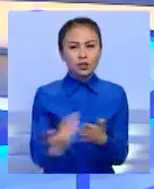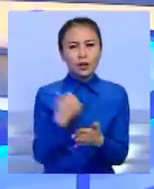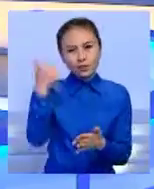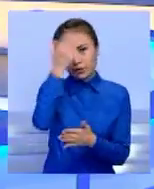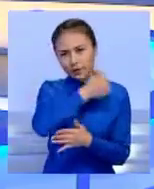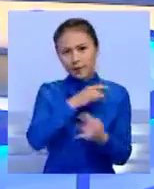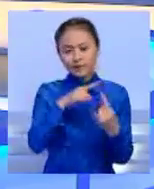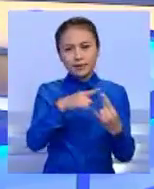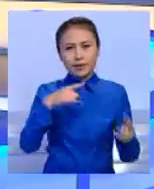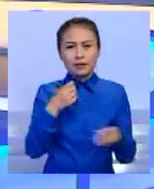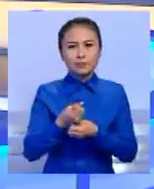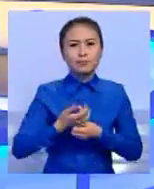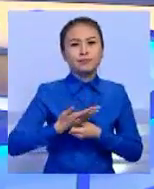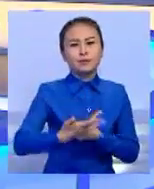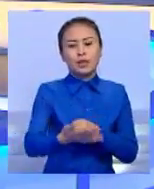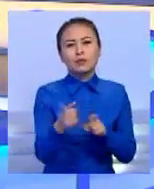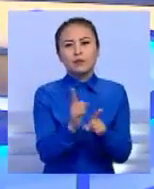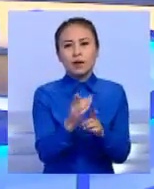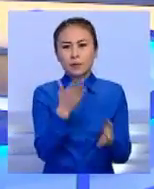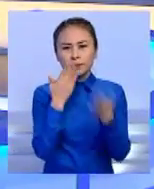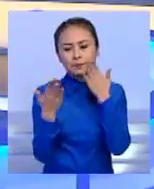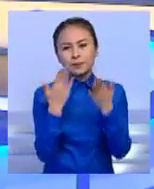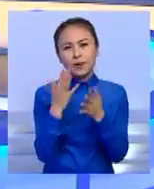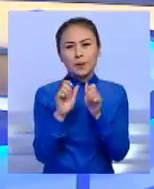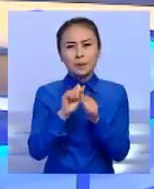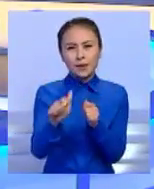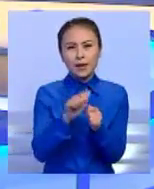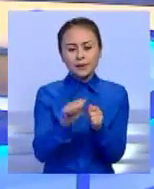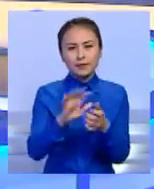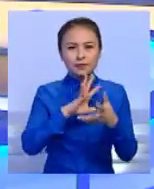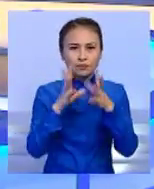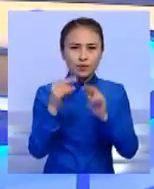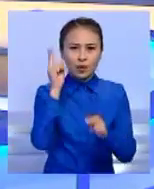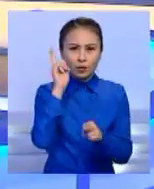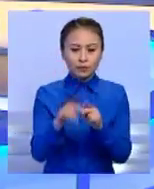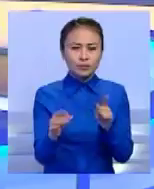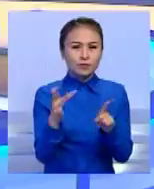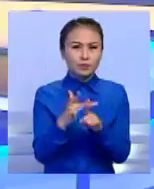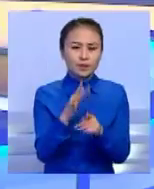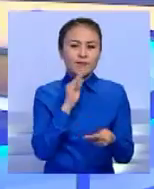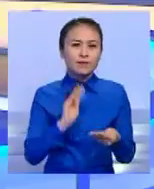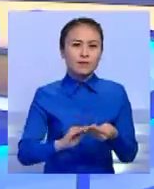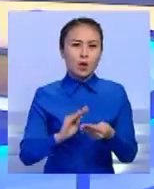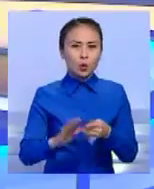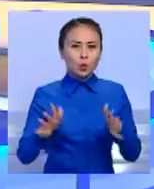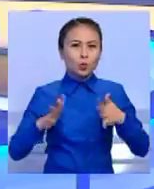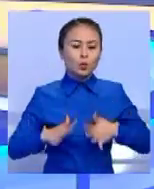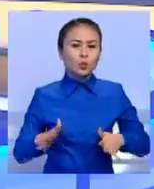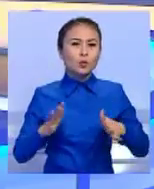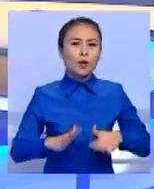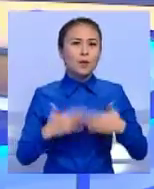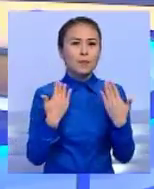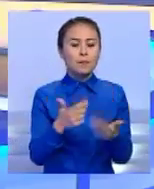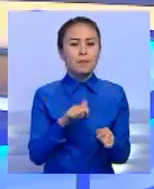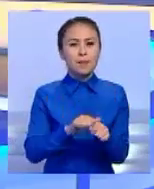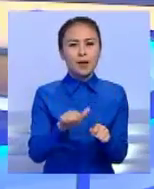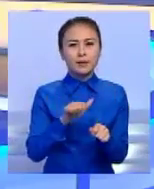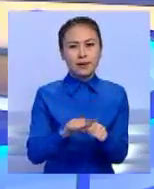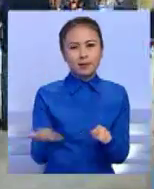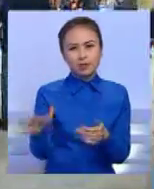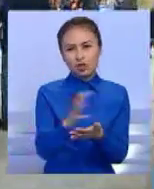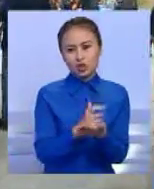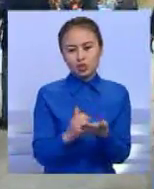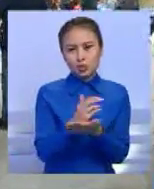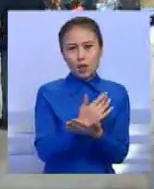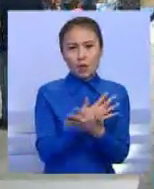Жаңа жылдық дастарханның нышаны исаңқыған мандариндер мереке аяқталып қалса да үстел үстінен үзілмей тұр. Грузияда мандарин жинау маусымы